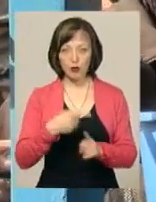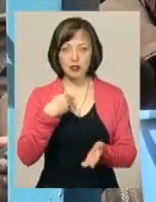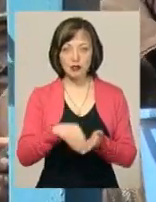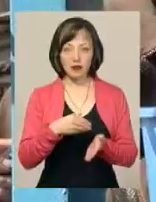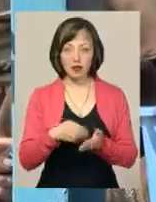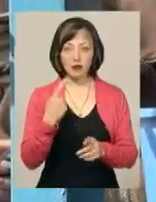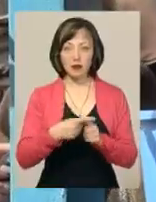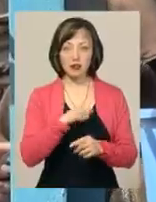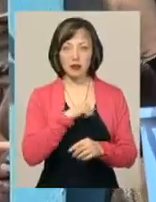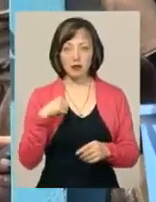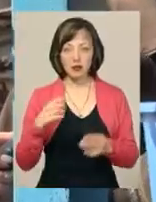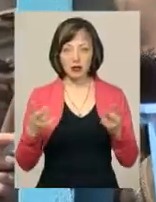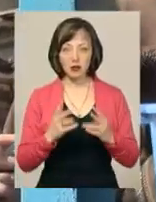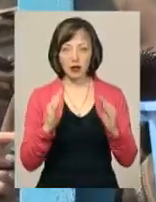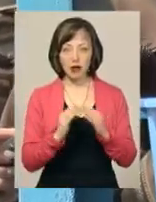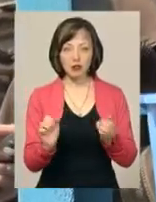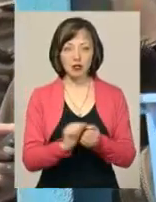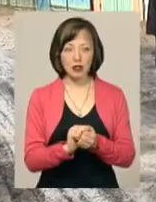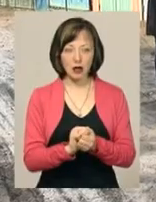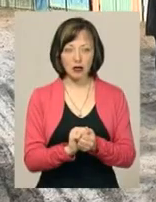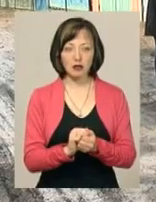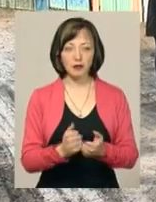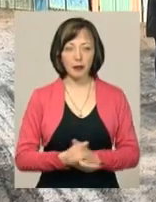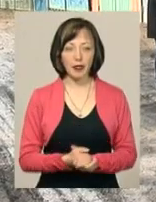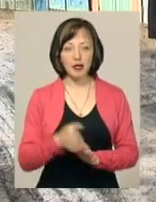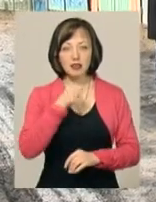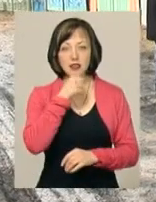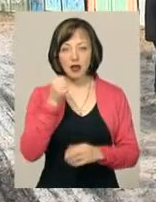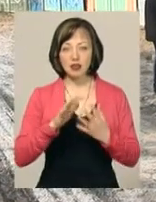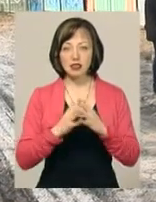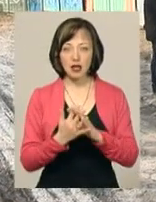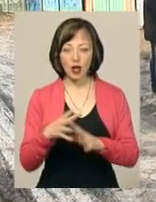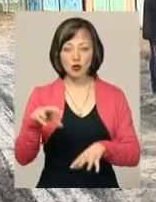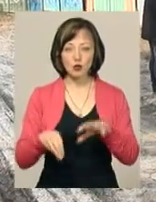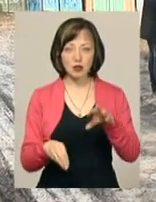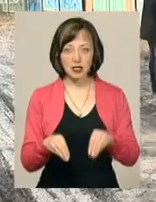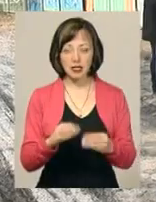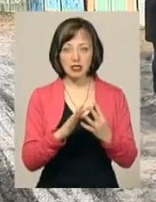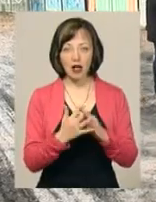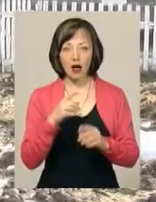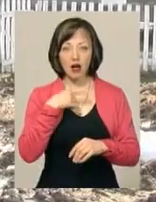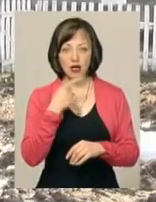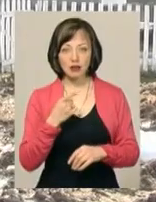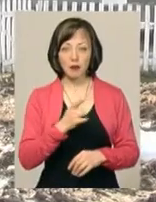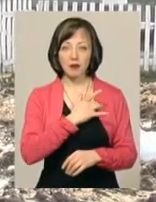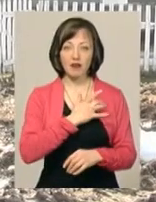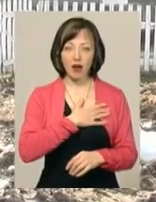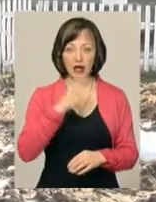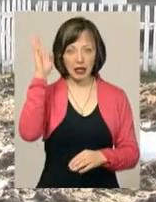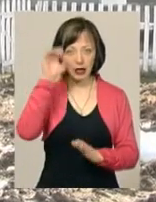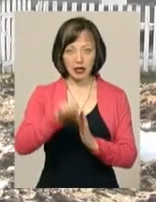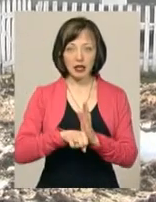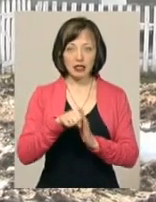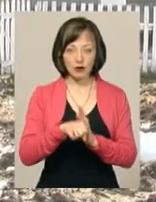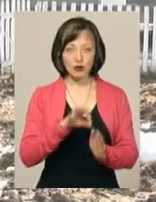свині, плюс самим треба до хати і постирати. Староста Лисанівців та сусідніх Панківців Григорій Брицький каже, і приватні криниці, і ті, що в